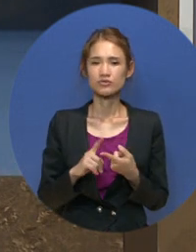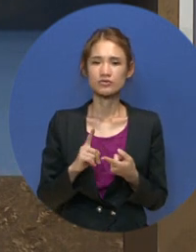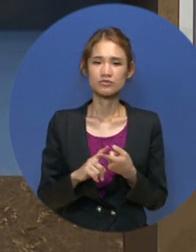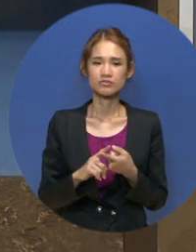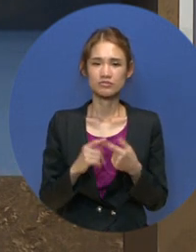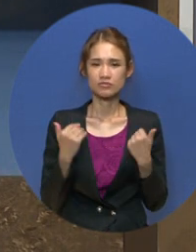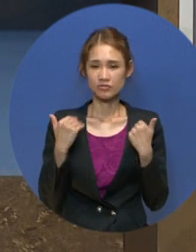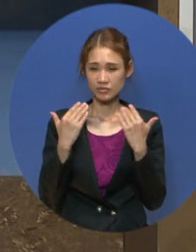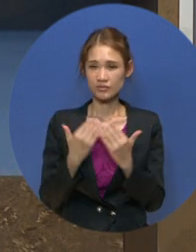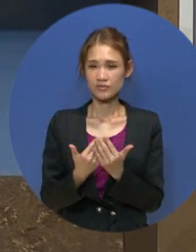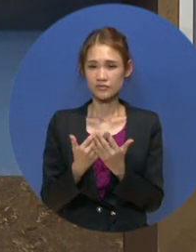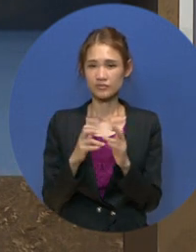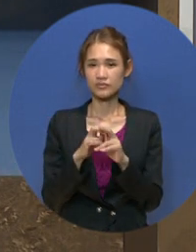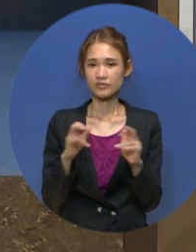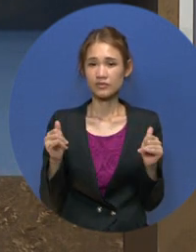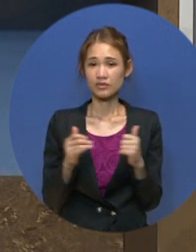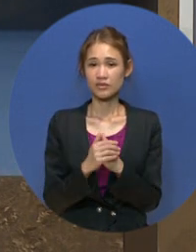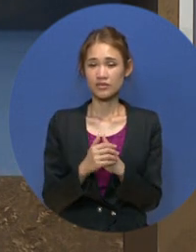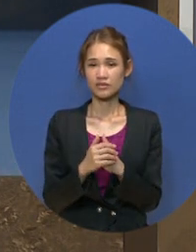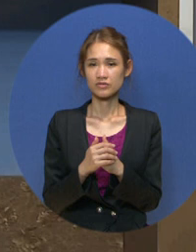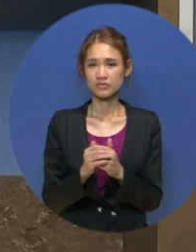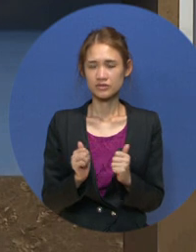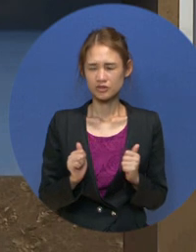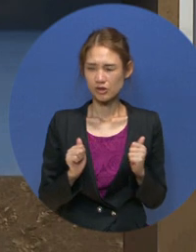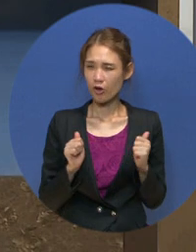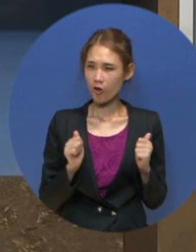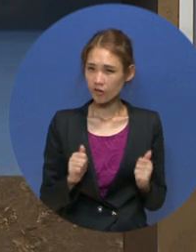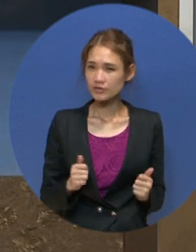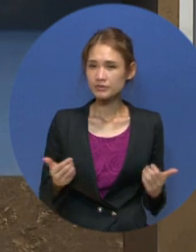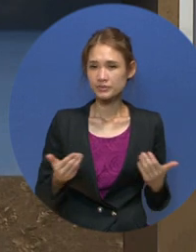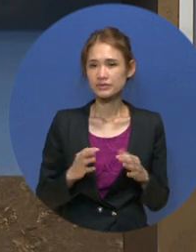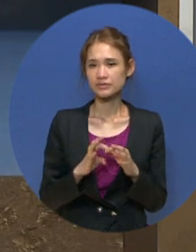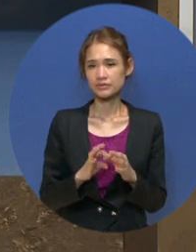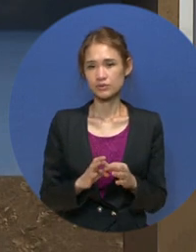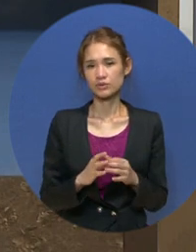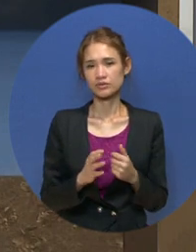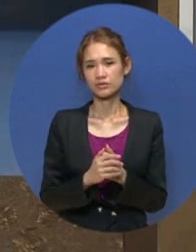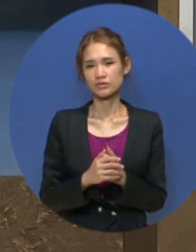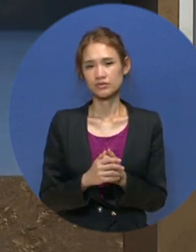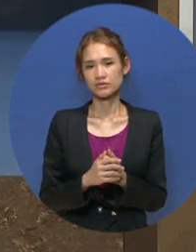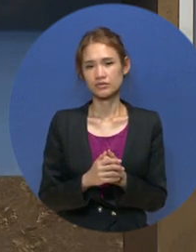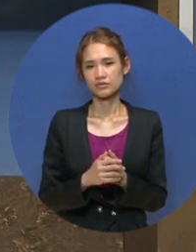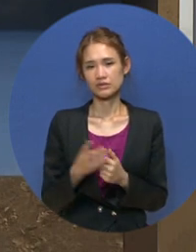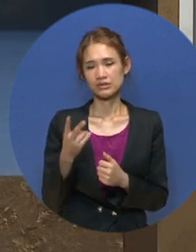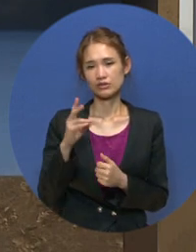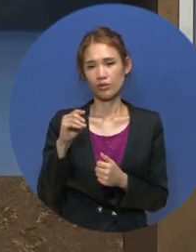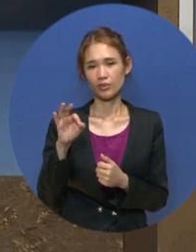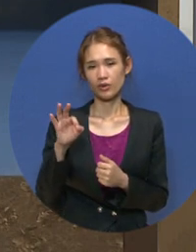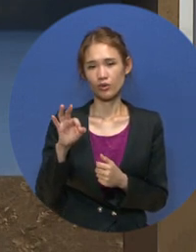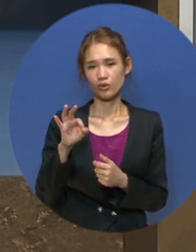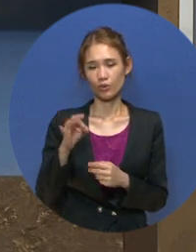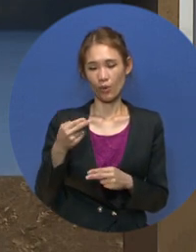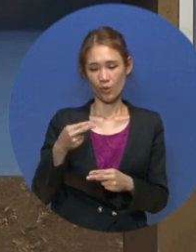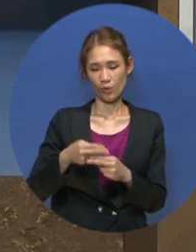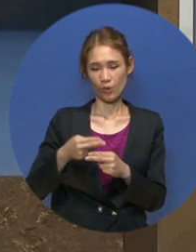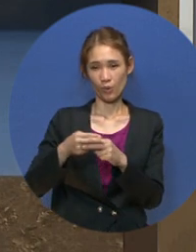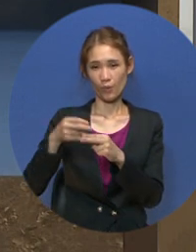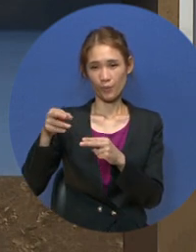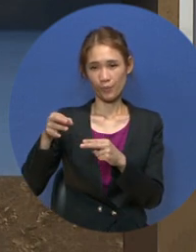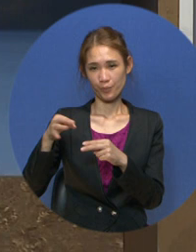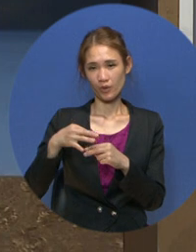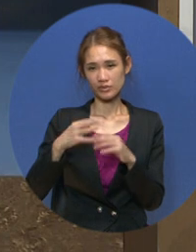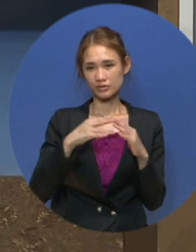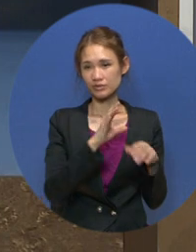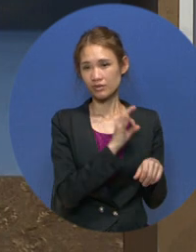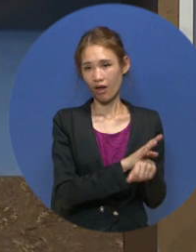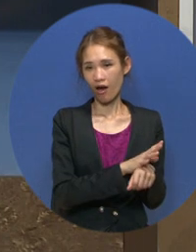주신 것처럼 이제 뿌듯했던 그런 또 발달장애인분들이 열심히 일을 하면서 또 2천만 원을 모아서 집을 사겠다고 네. 말씀하신 것을